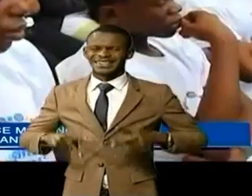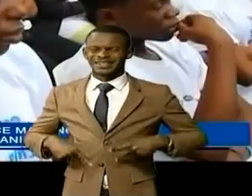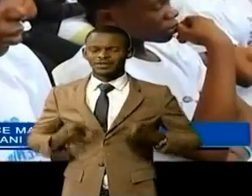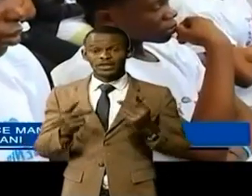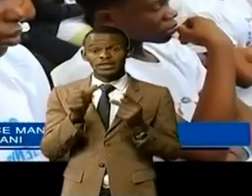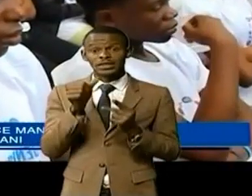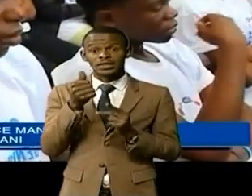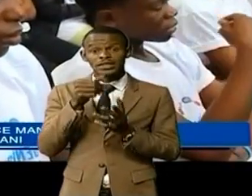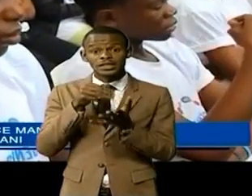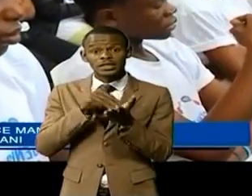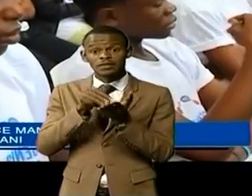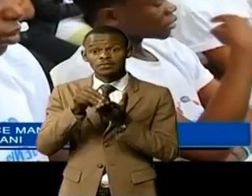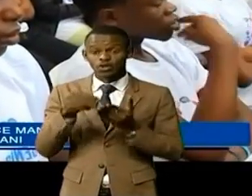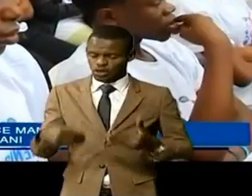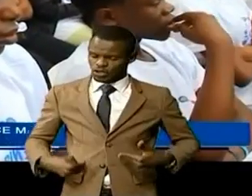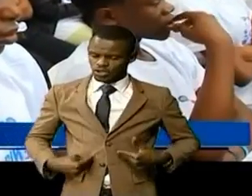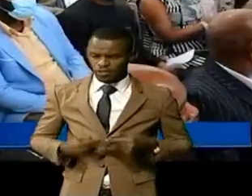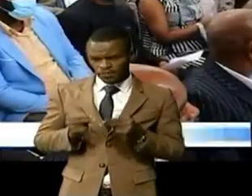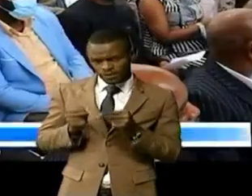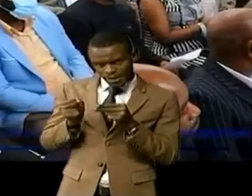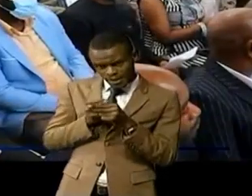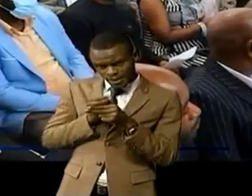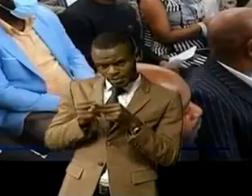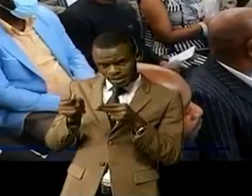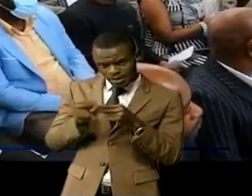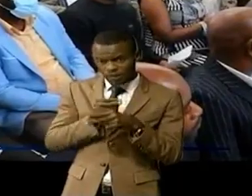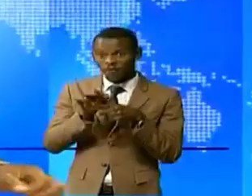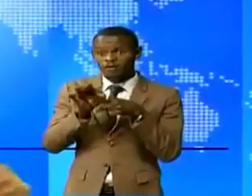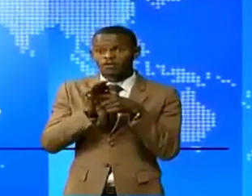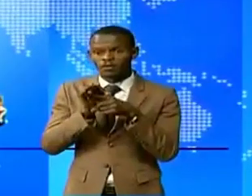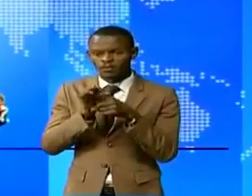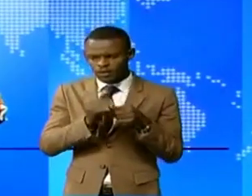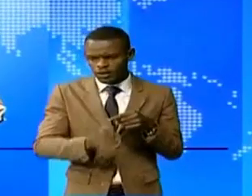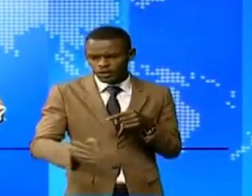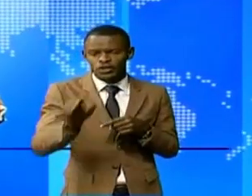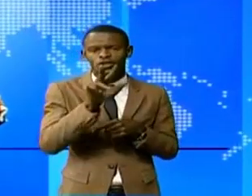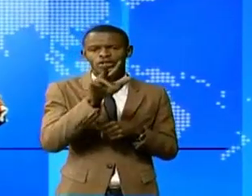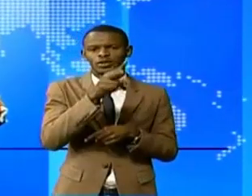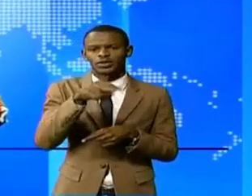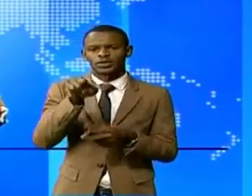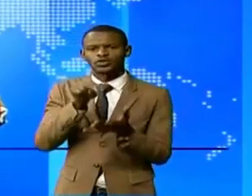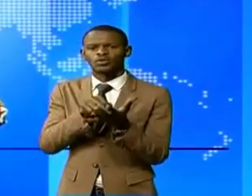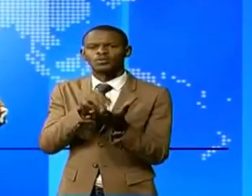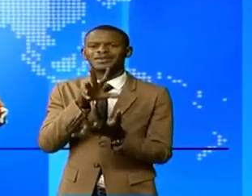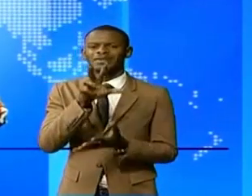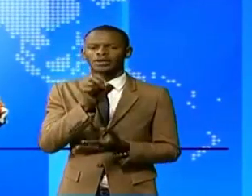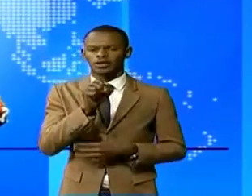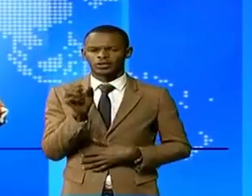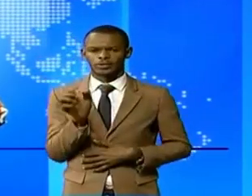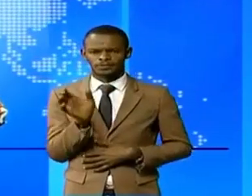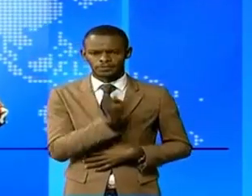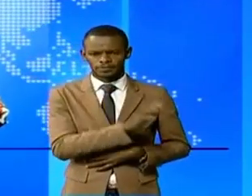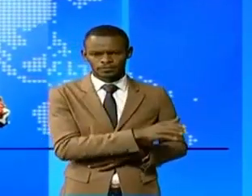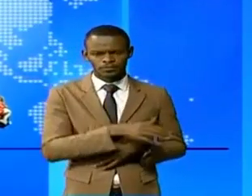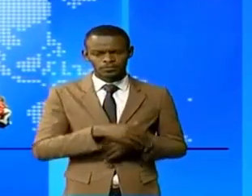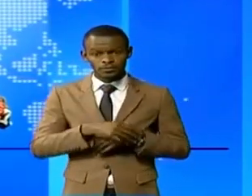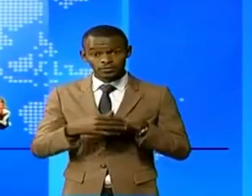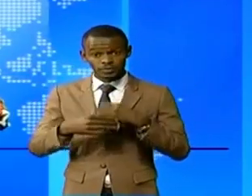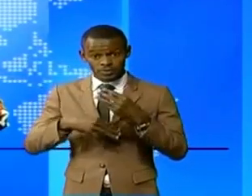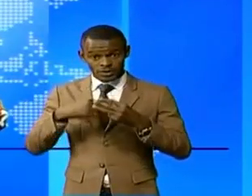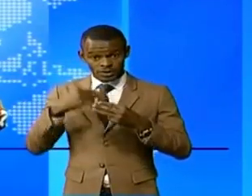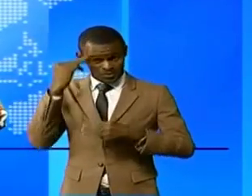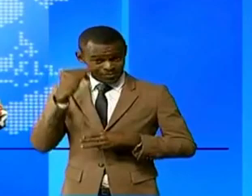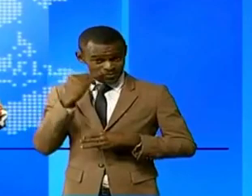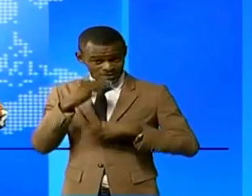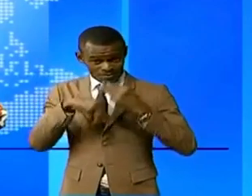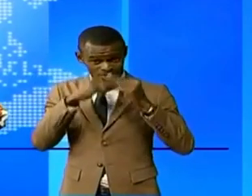jeunes seront formés d'ici à 2030. Le ministère des Affaires sociales s'active pour faire fonctionner